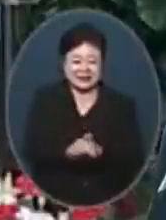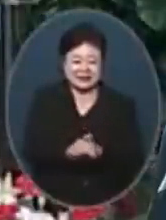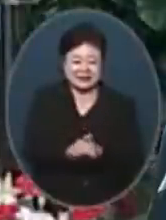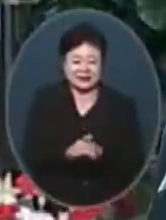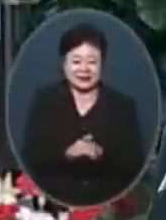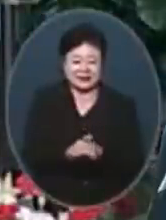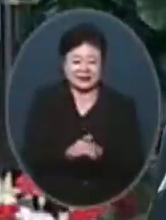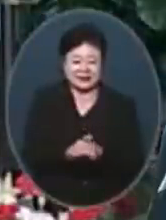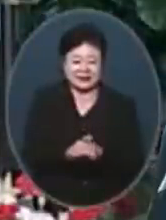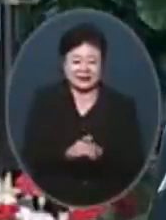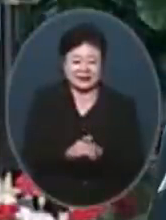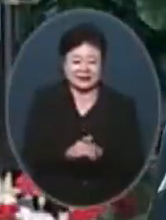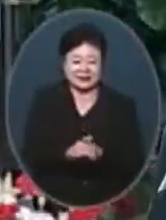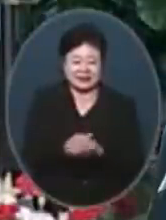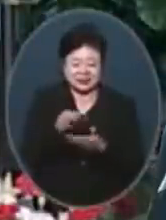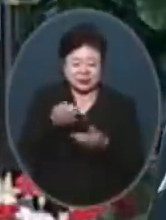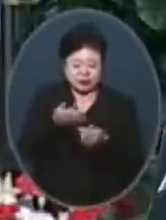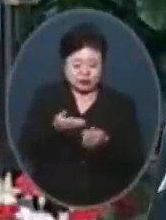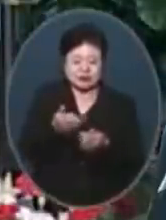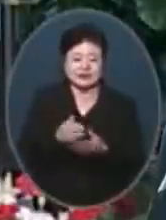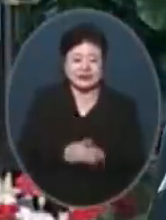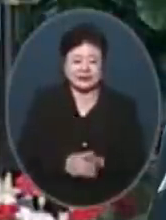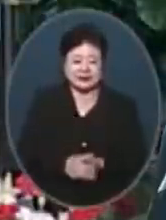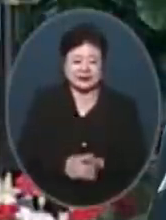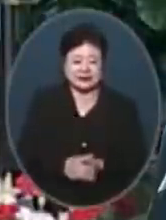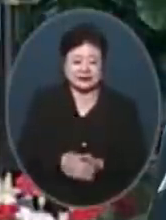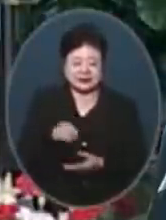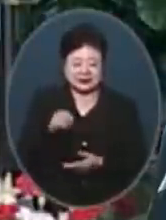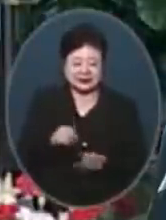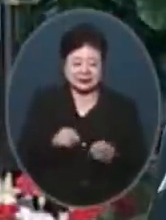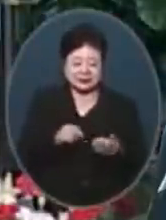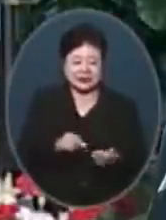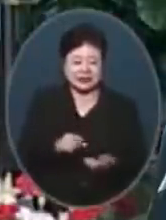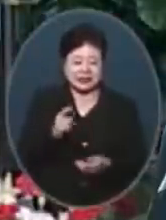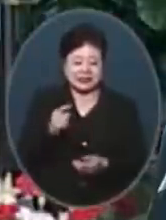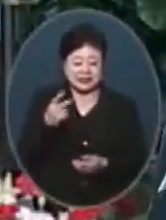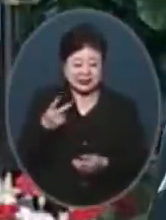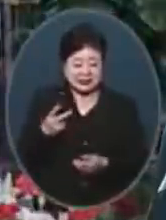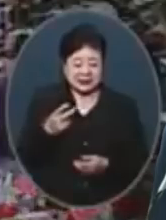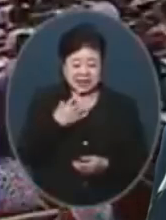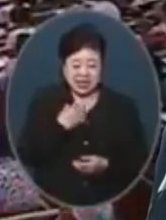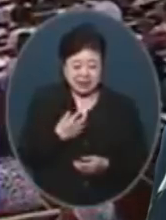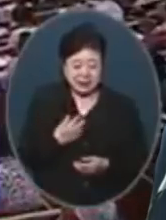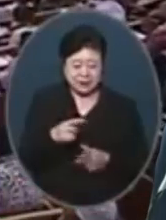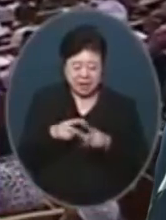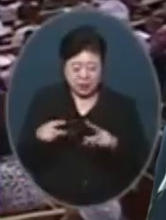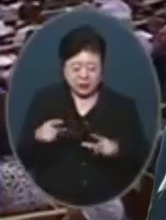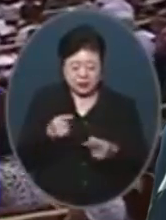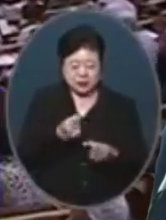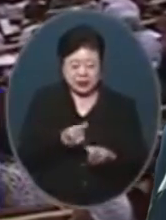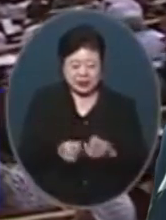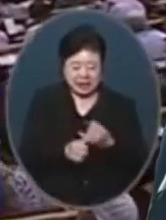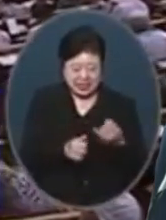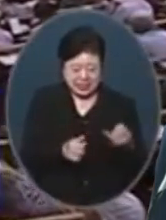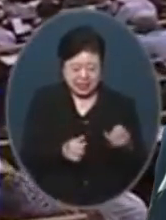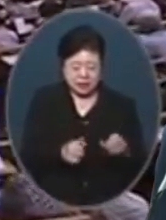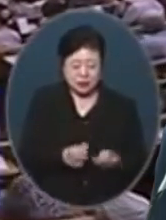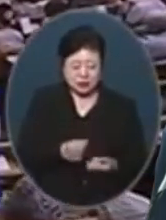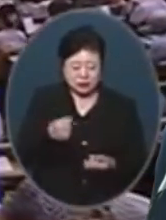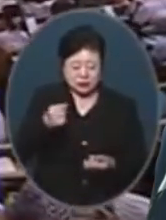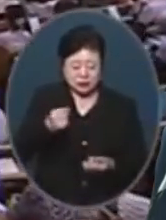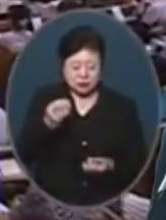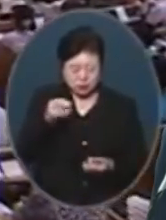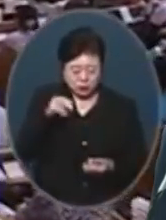재물을 주기를 원하시는 것입니다. 창세기 13장 1절로 2절에 아브라함이 애굽에서 그와 그의 아내